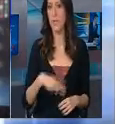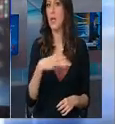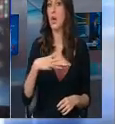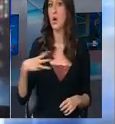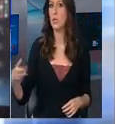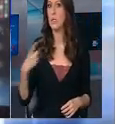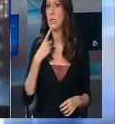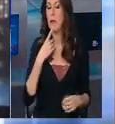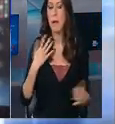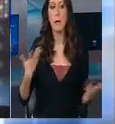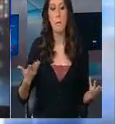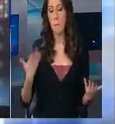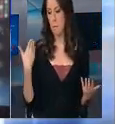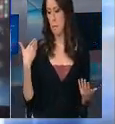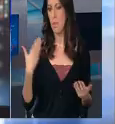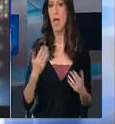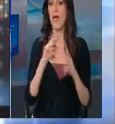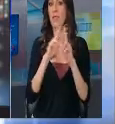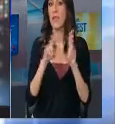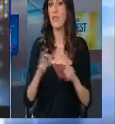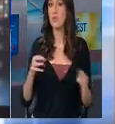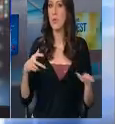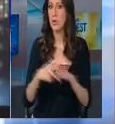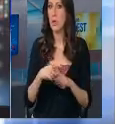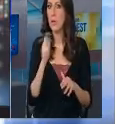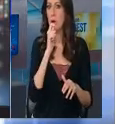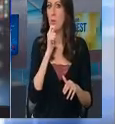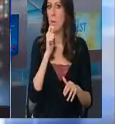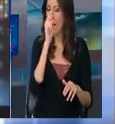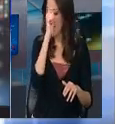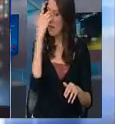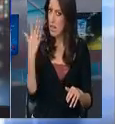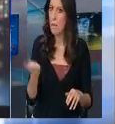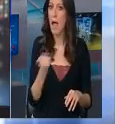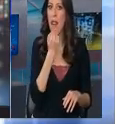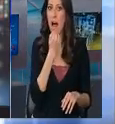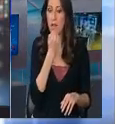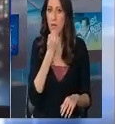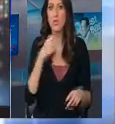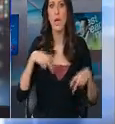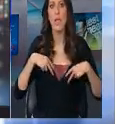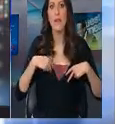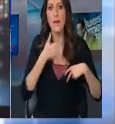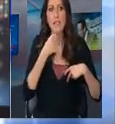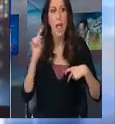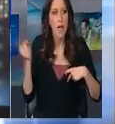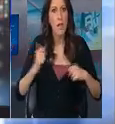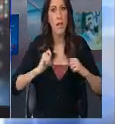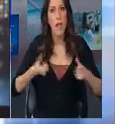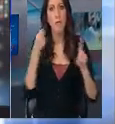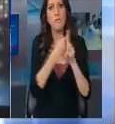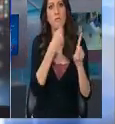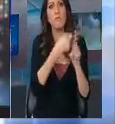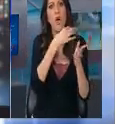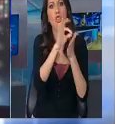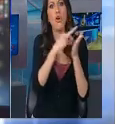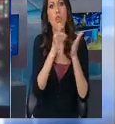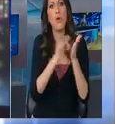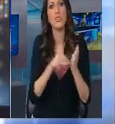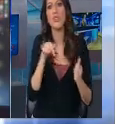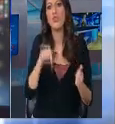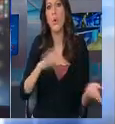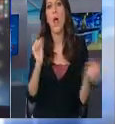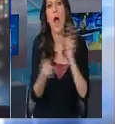παραδοχές από την πλευρά του Ταμείου, έτσι ώστε να προχωρήσει σε αλλαγή της ασκούμενης πολιτικής, προωθεί ρυθμίσεις κομμένες και ραμμένες στα μέτρα